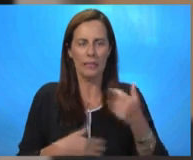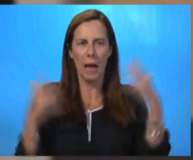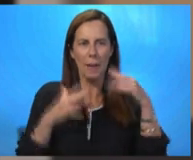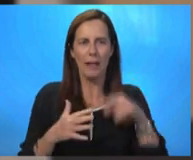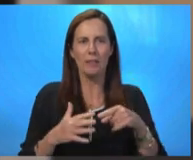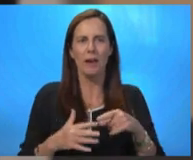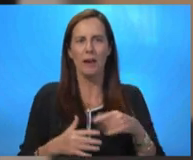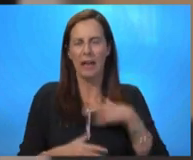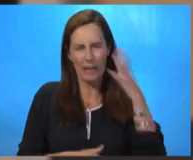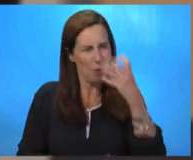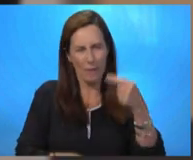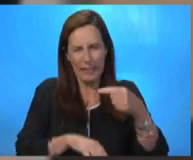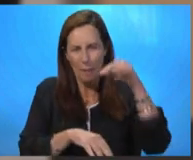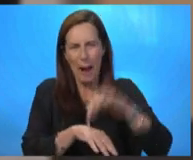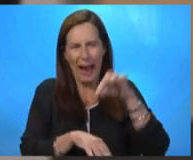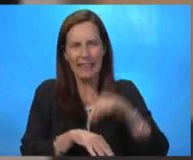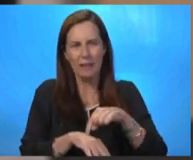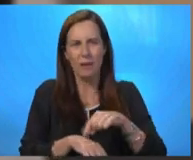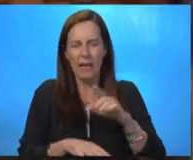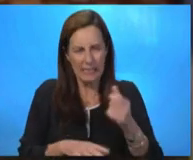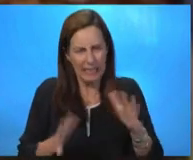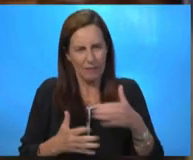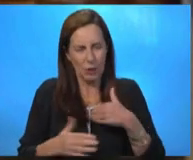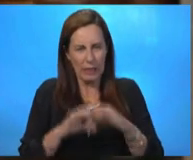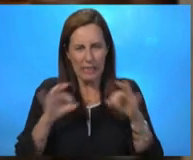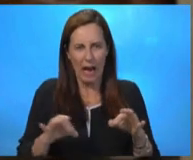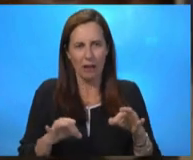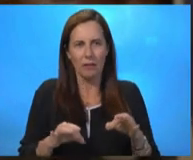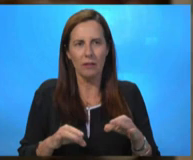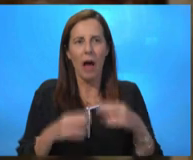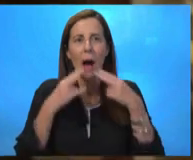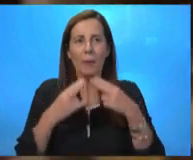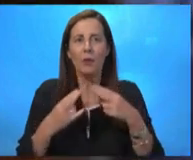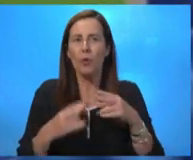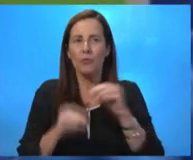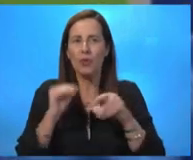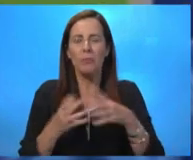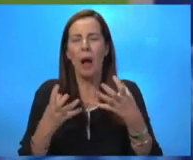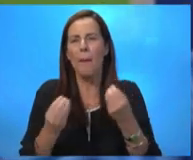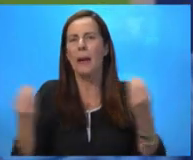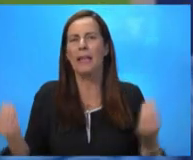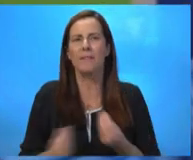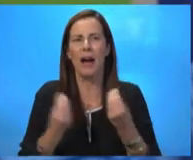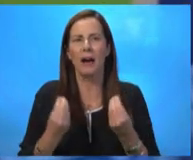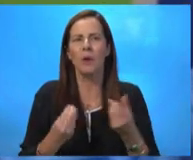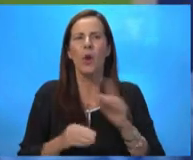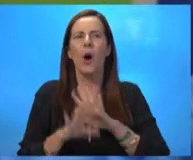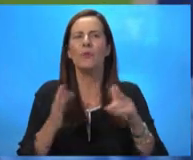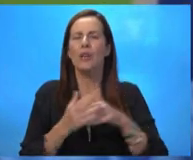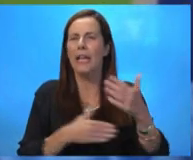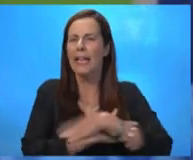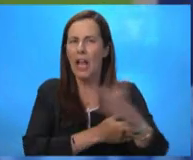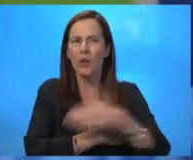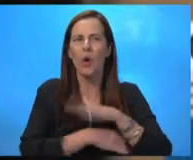I'm also not a fan of needles, so that scared me a little bit too. A solution that we can use for so many different things, not just opening doors, not